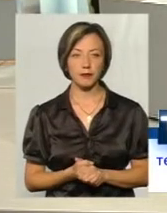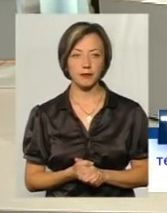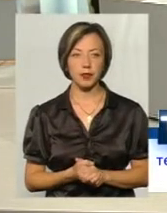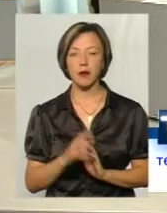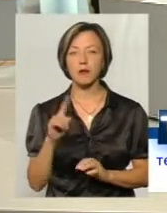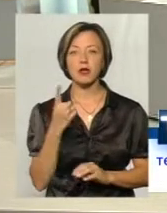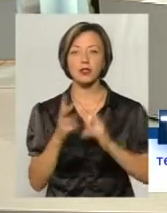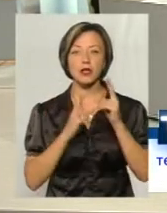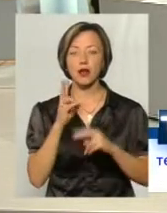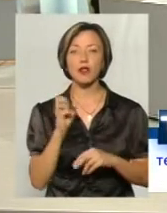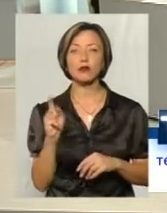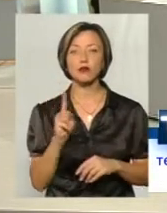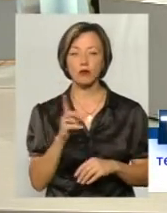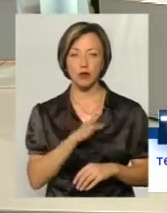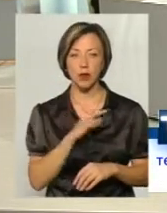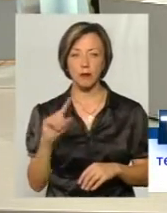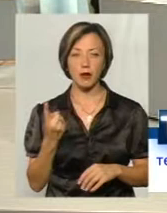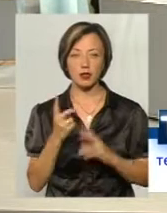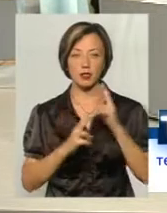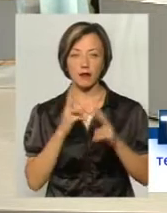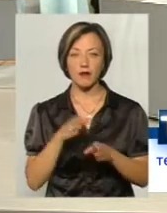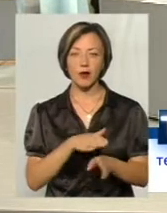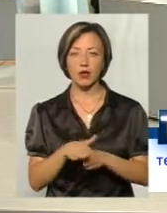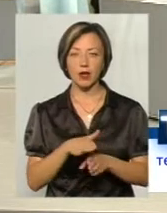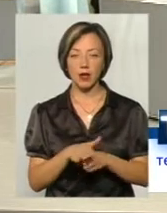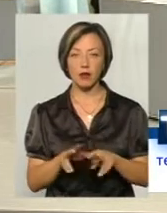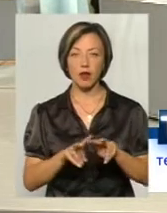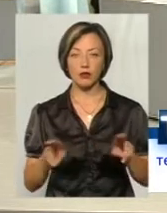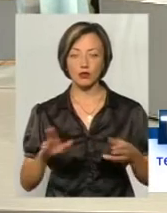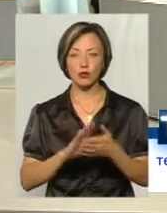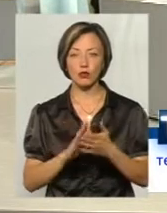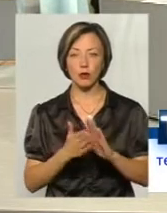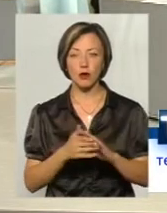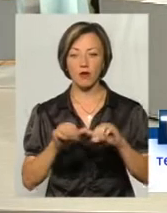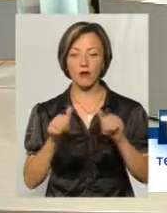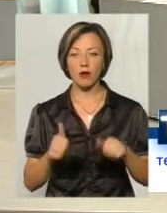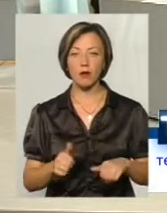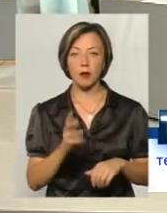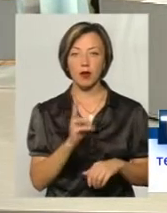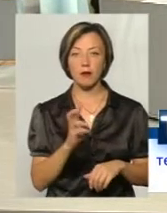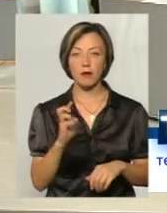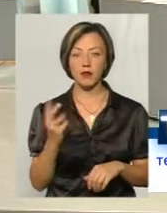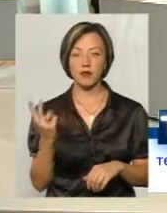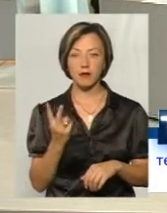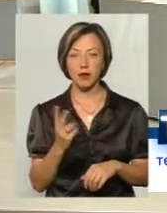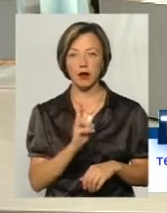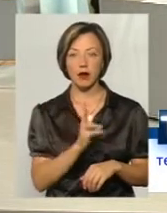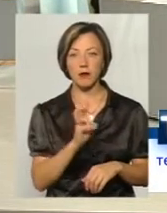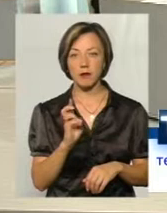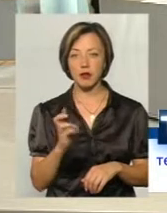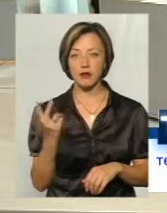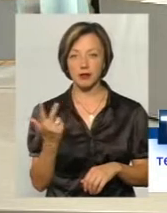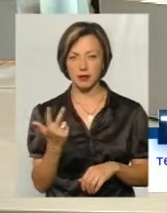на що була? От перша скарга – виконання аналогічного договору, там форми КБ-2, В і КБ-3 –